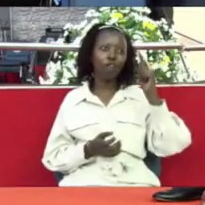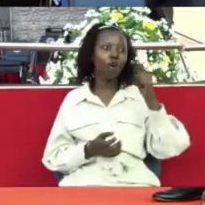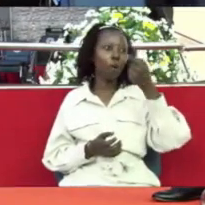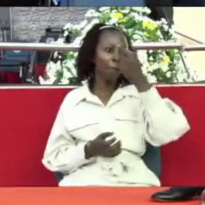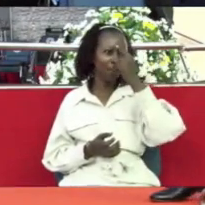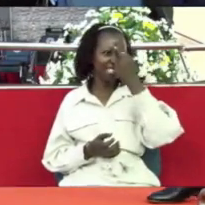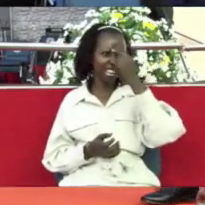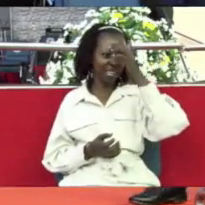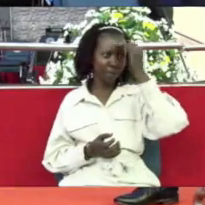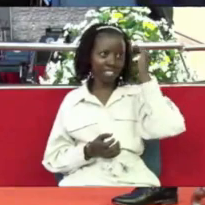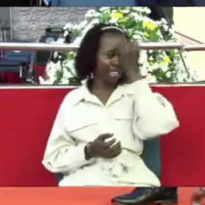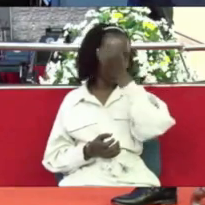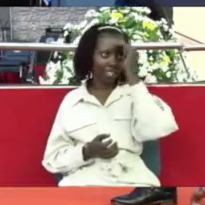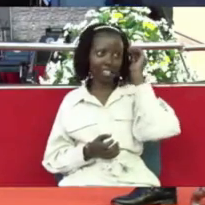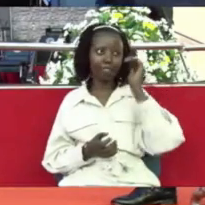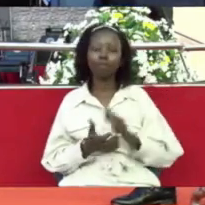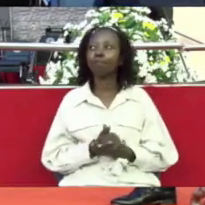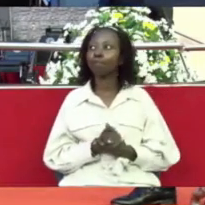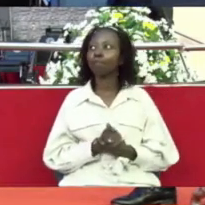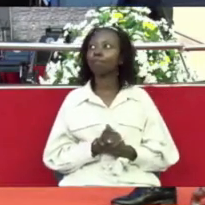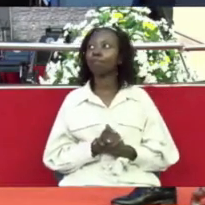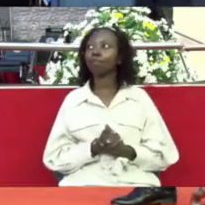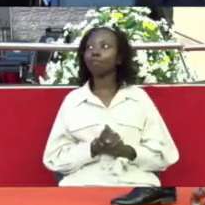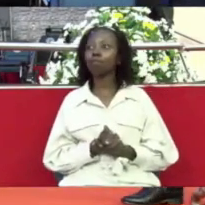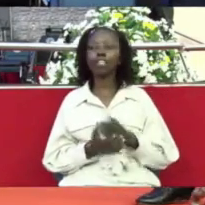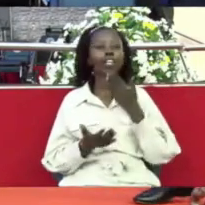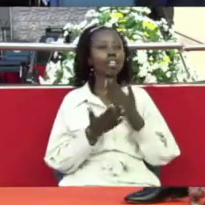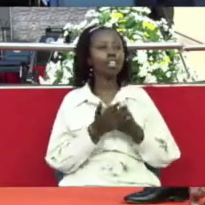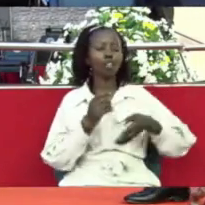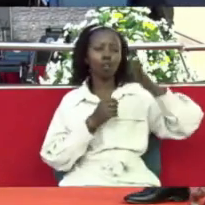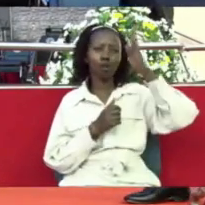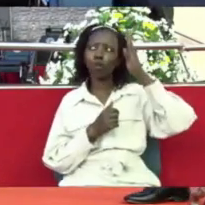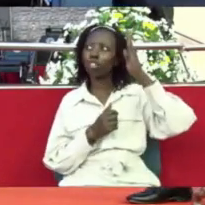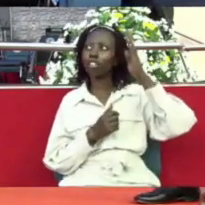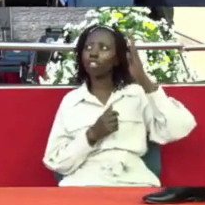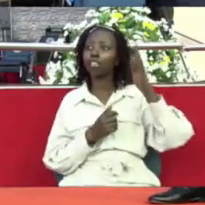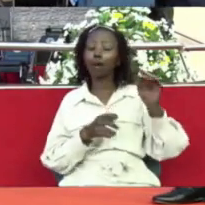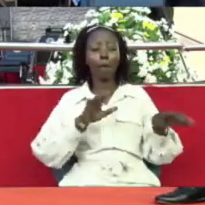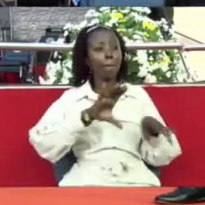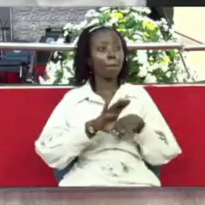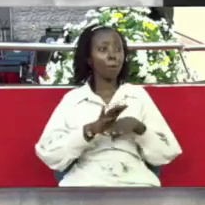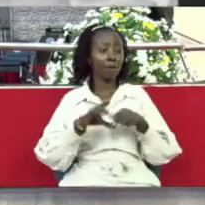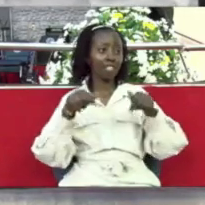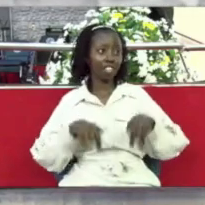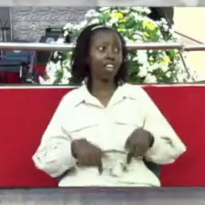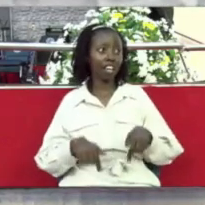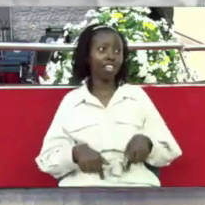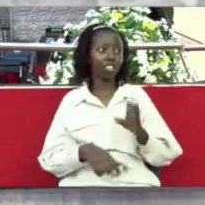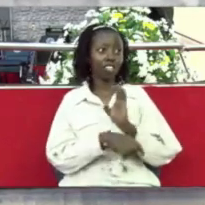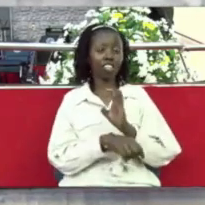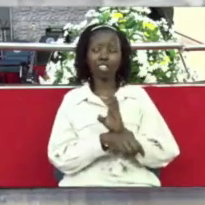huo wito wa kutumikia ambao pia ni wahanga kusema zile. And we thank God that we are members of DCIKZ.